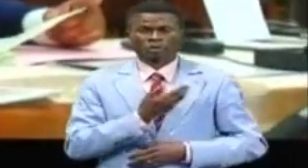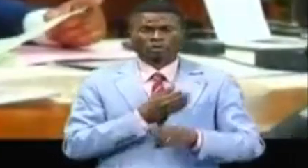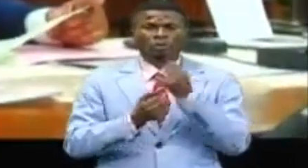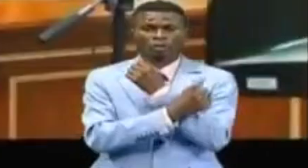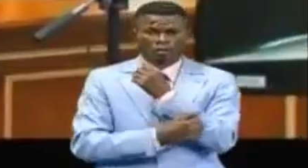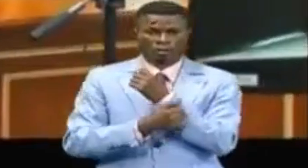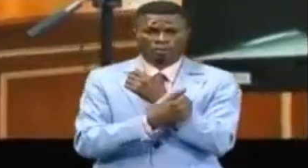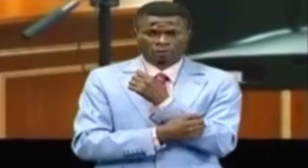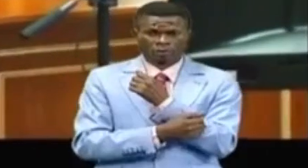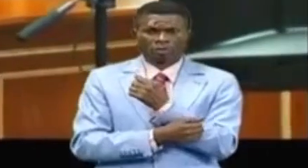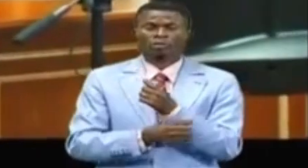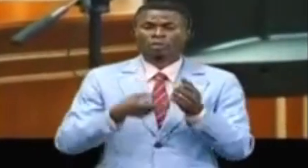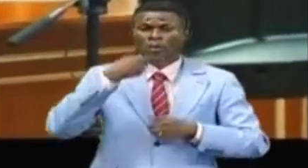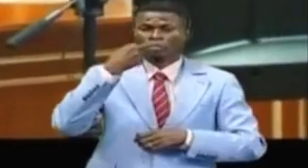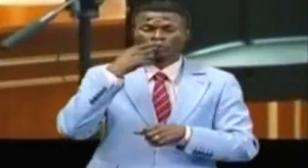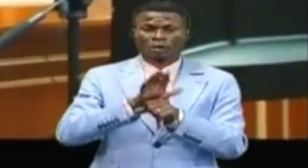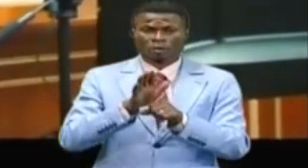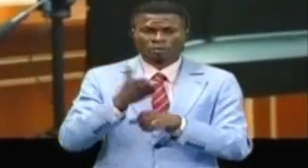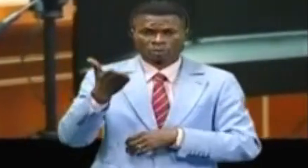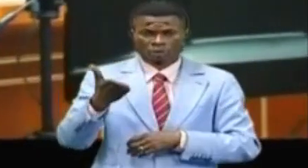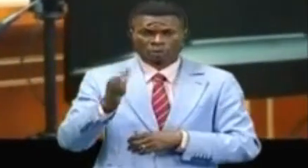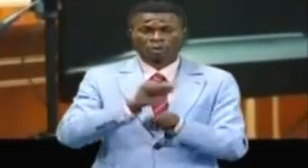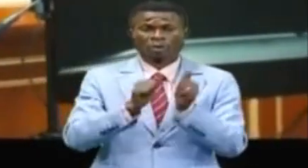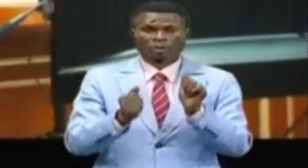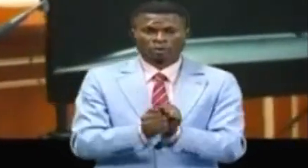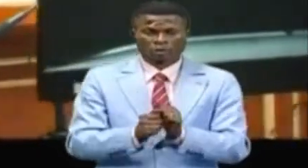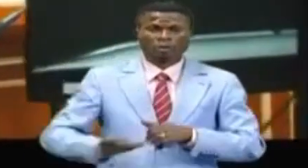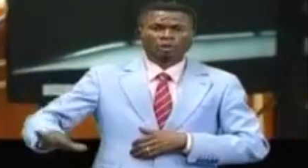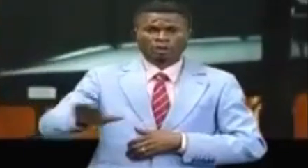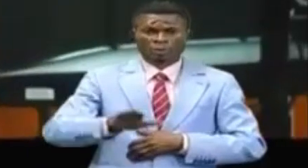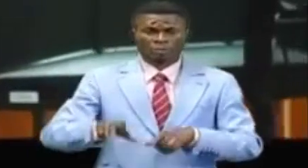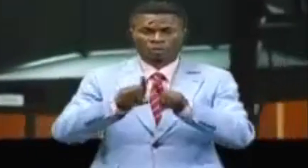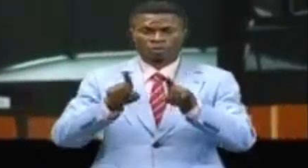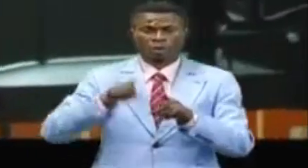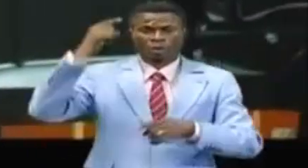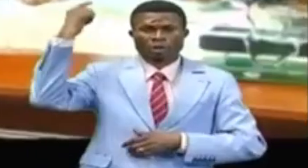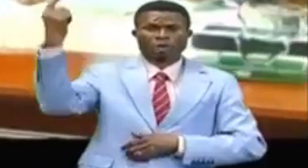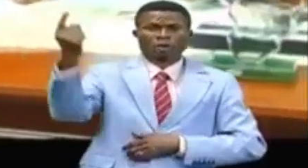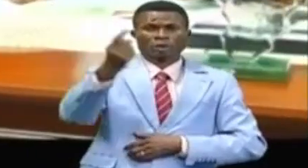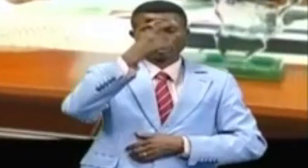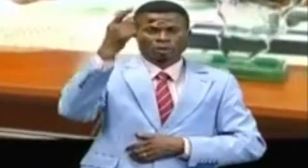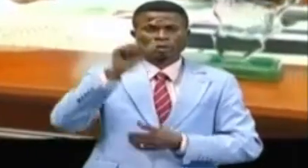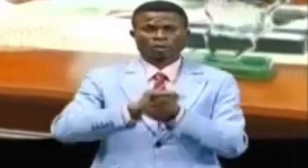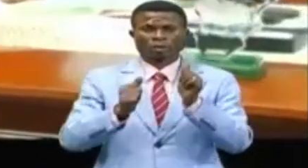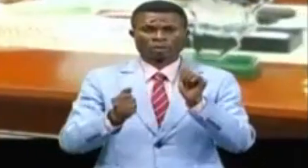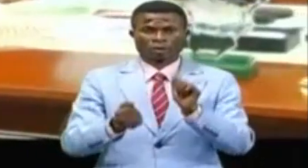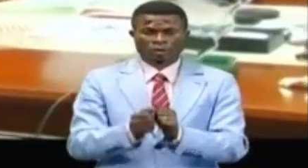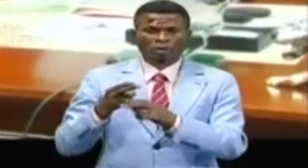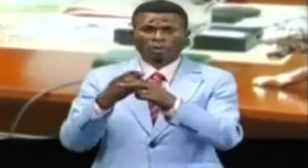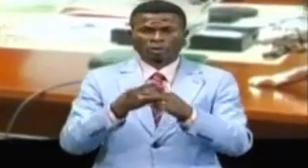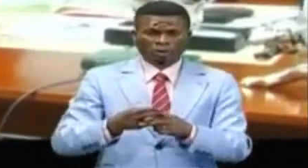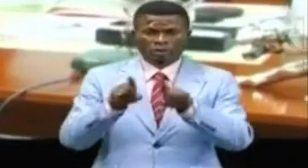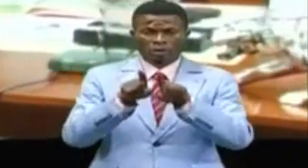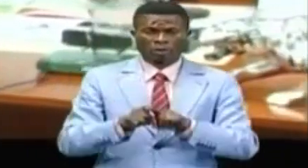a fait entendre sa voix par lui sur les enjeux nationaux et internationaux, notamment les questions liées à la sécurité et à la